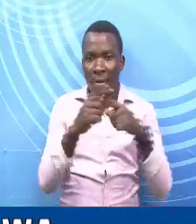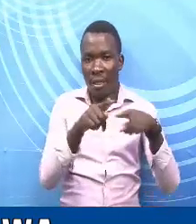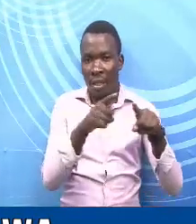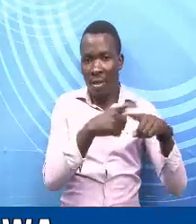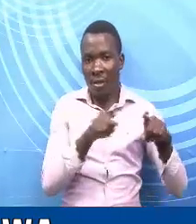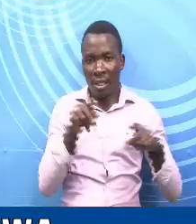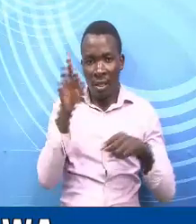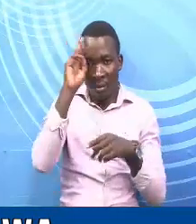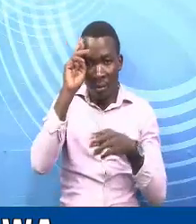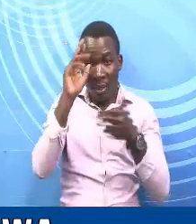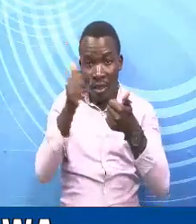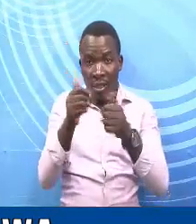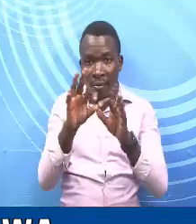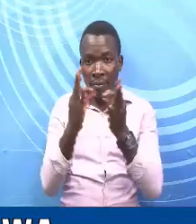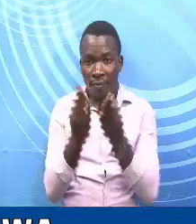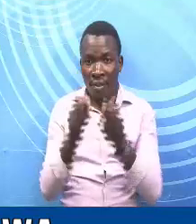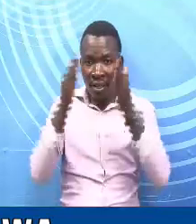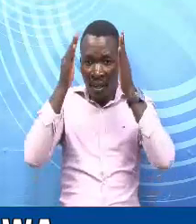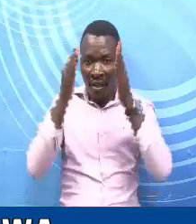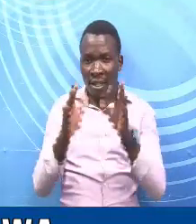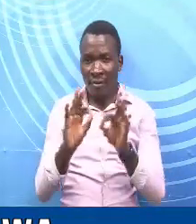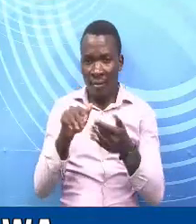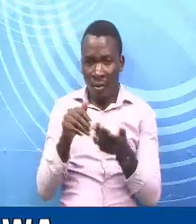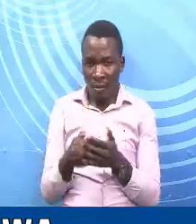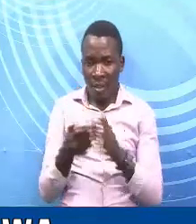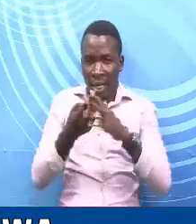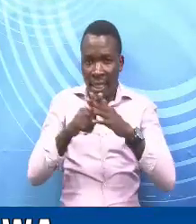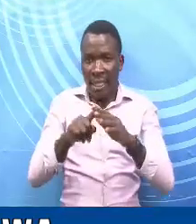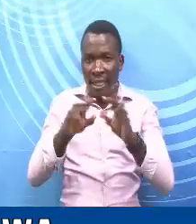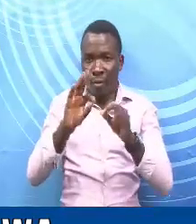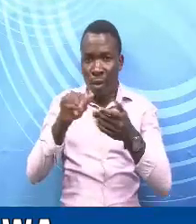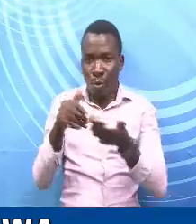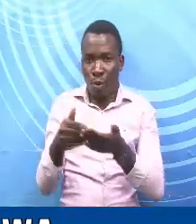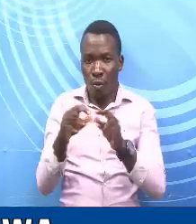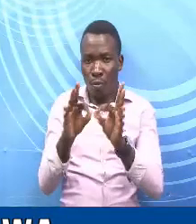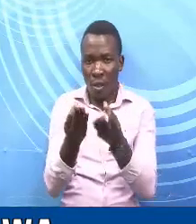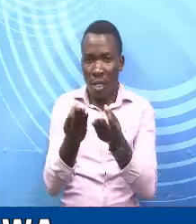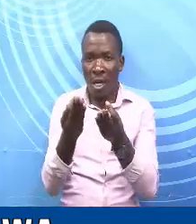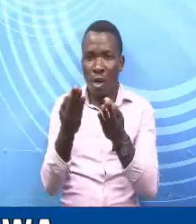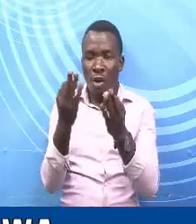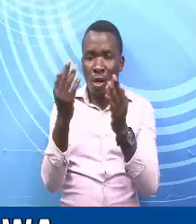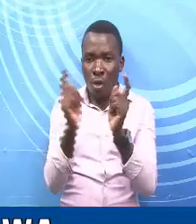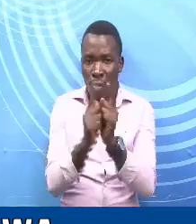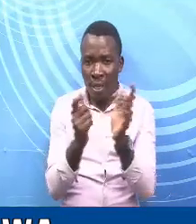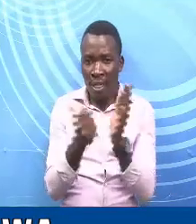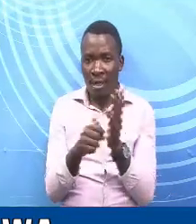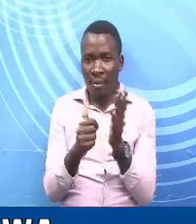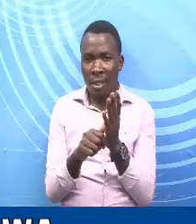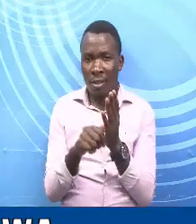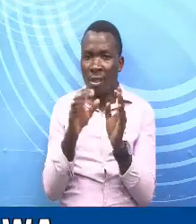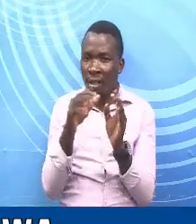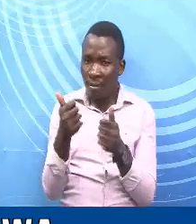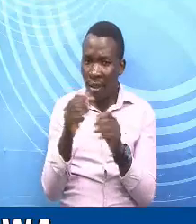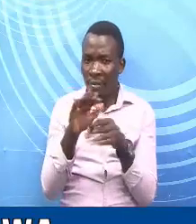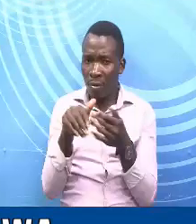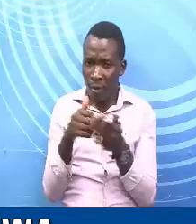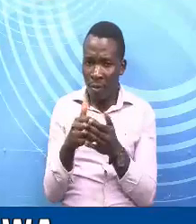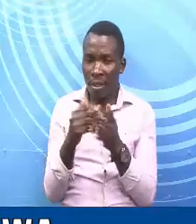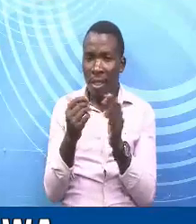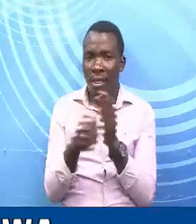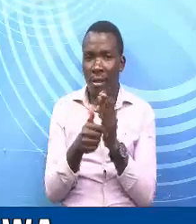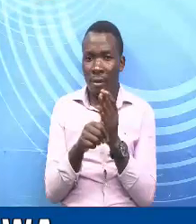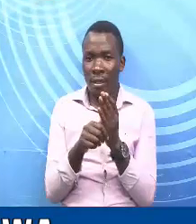umuryango ari ishingiro rya byose kandi ko umuryango iyo ugize ikibazo n'ibindi byose bigira ikibazo tukabigira nyambere ubwo